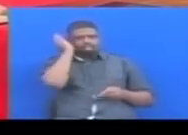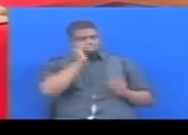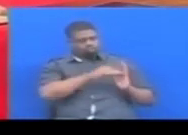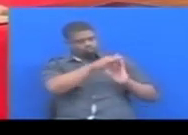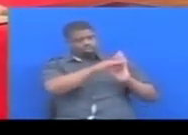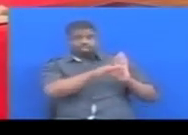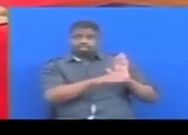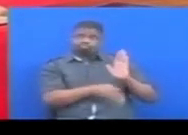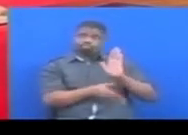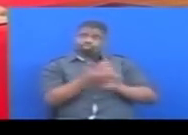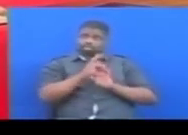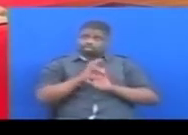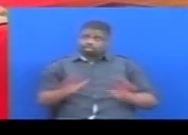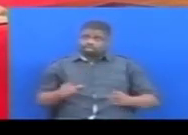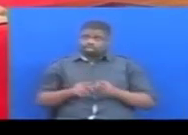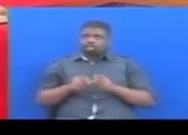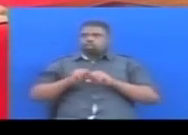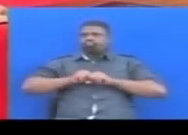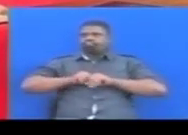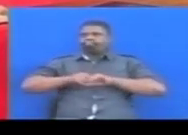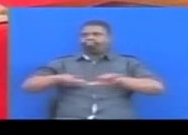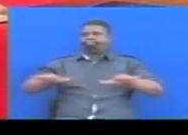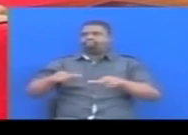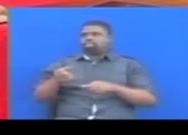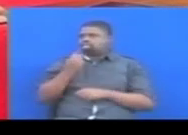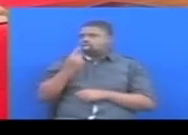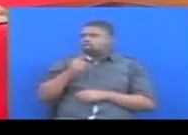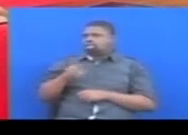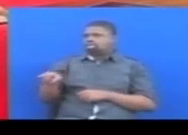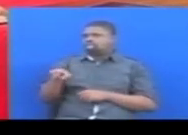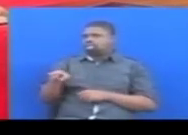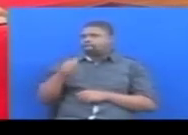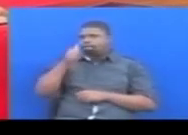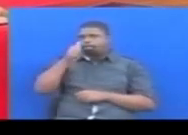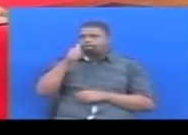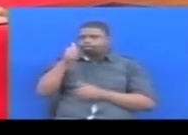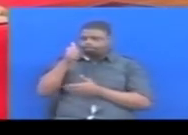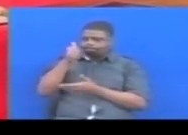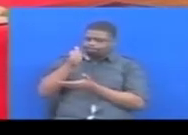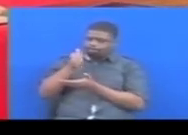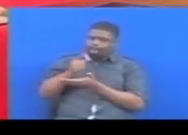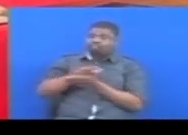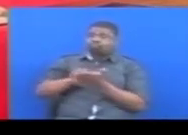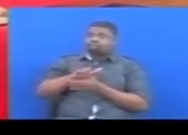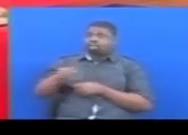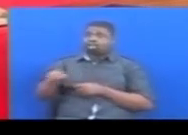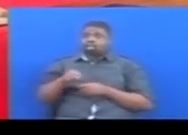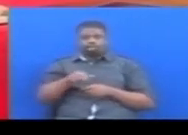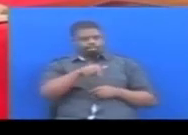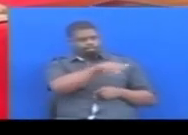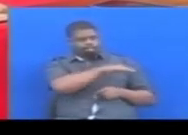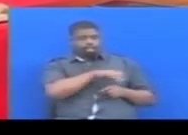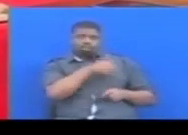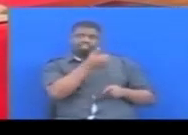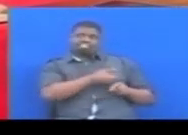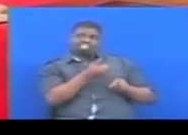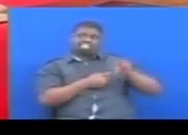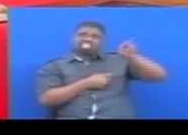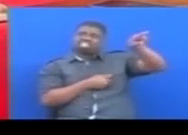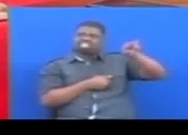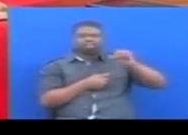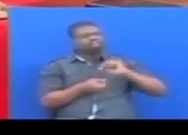huo, lakini usambazaji wa mafuta haya hasa kwa maeneo ya vijijini bado